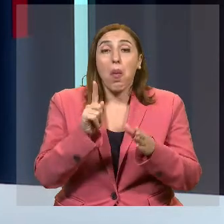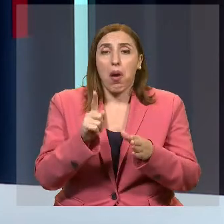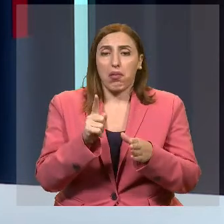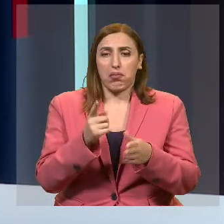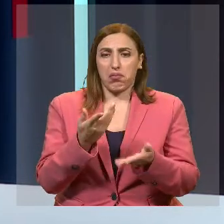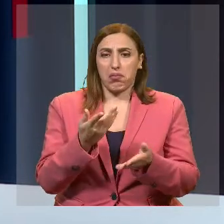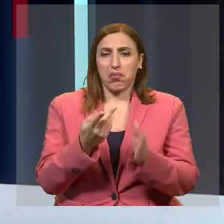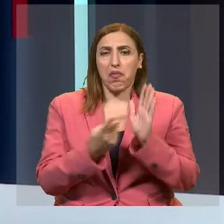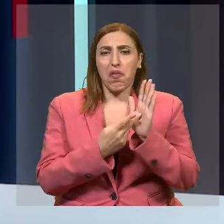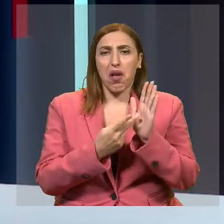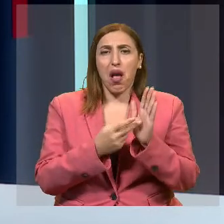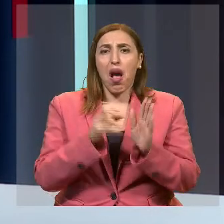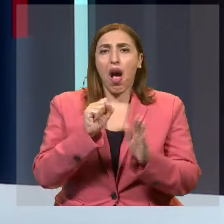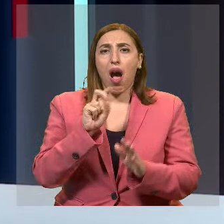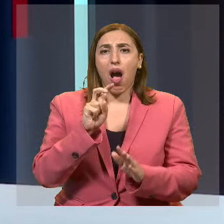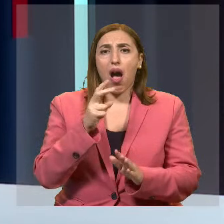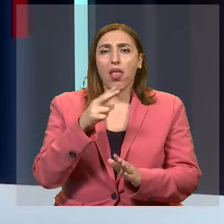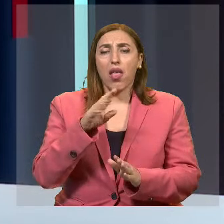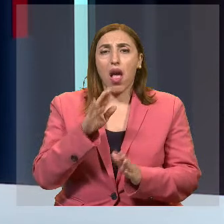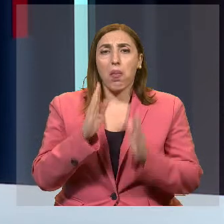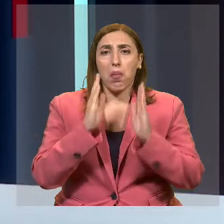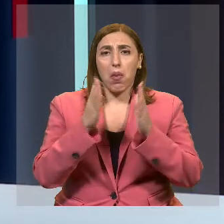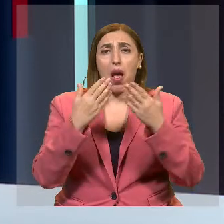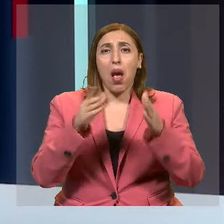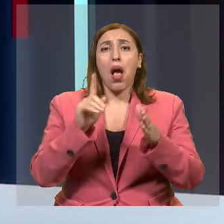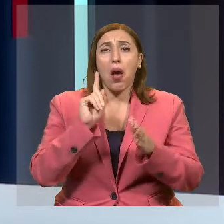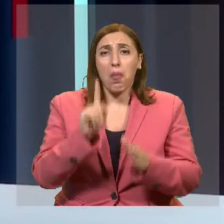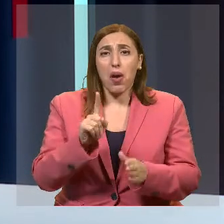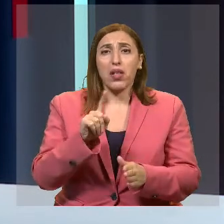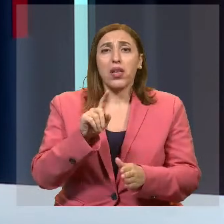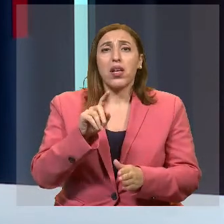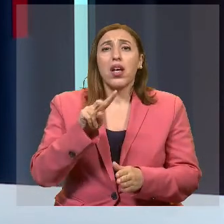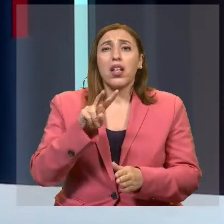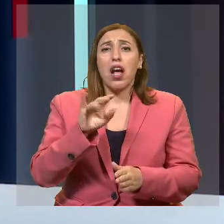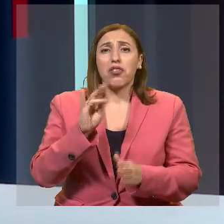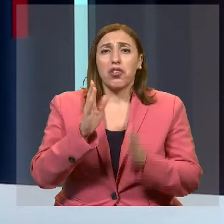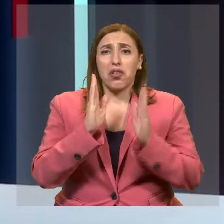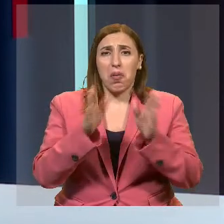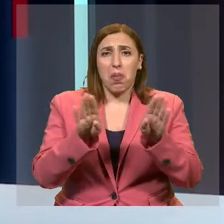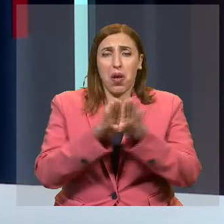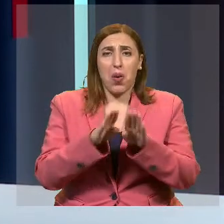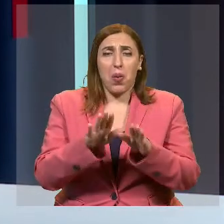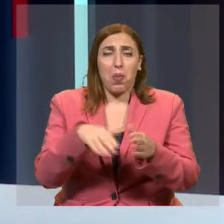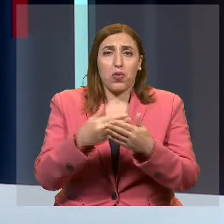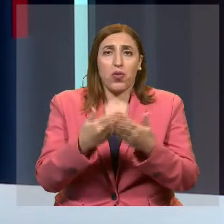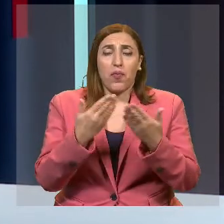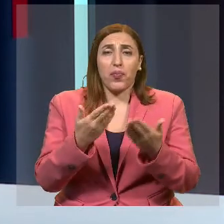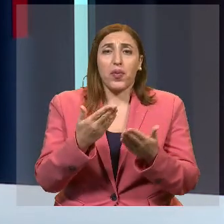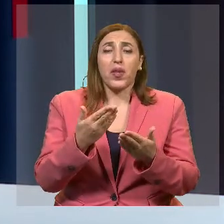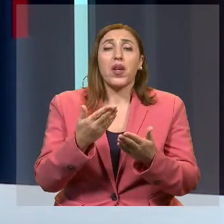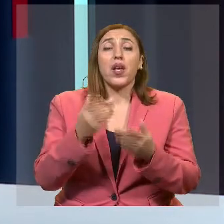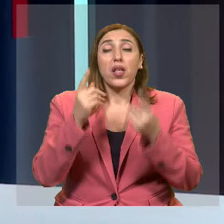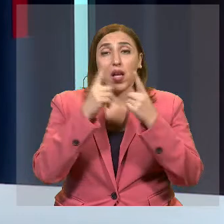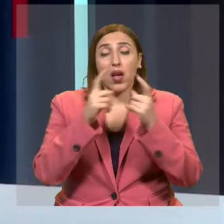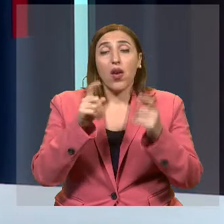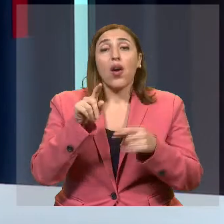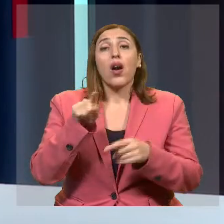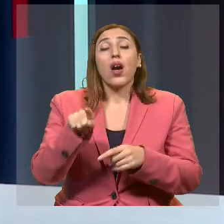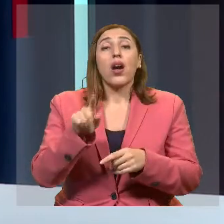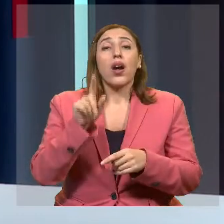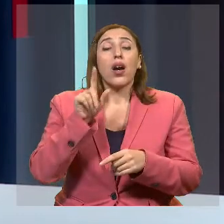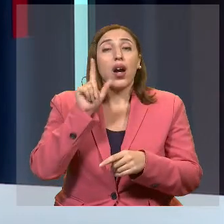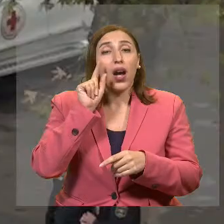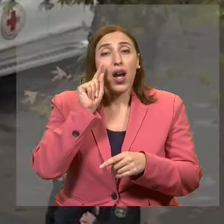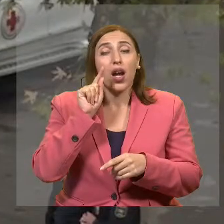է, որ Աղդամը բացվել է, Լաչինը ոչ Միացյալ Նահանգները այսօր էլ կրկնել է, Հայաստանի հետ կապող ճանապարհը ևս պետք է